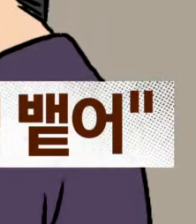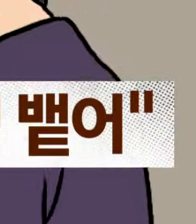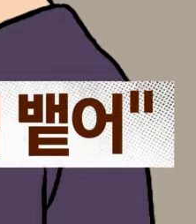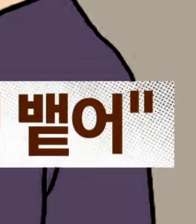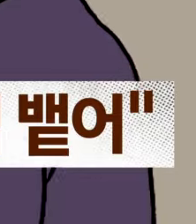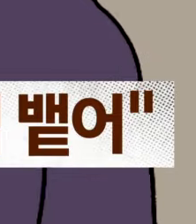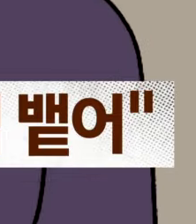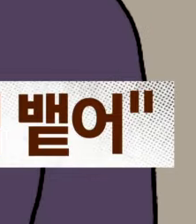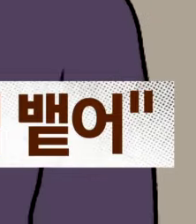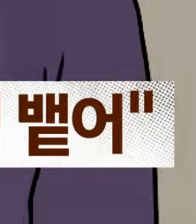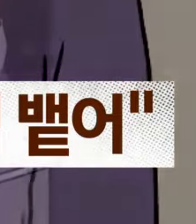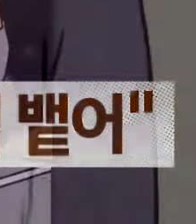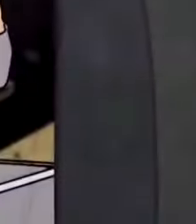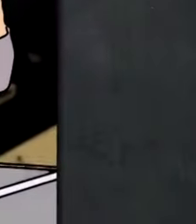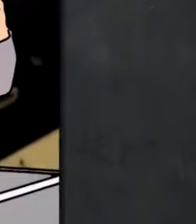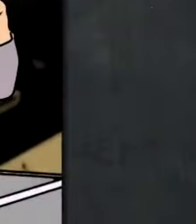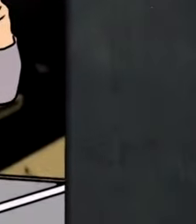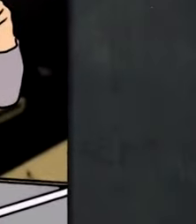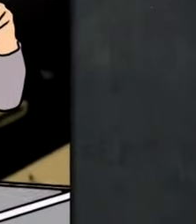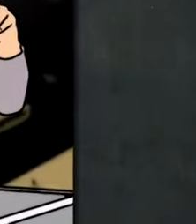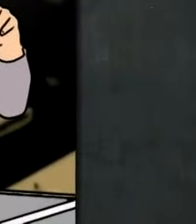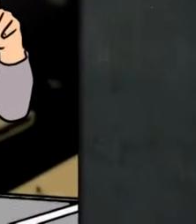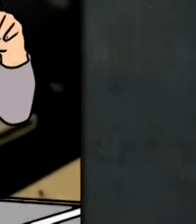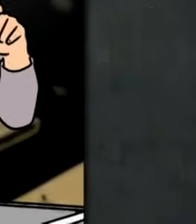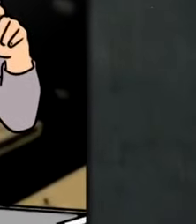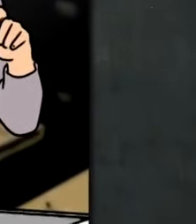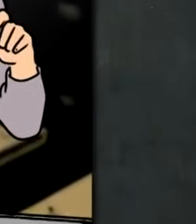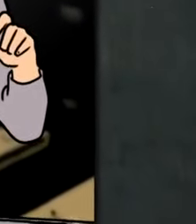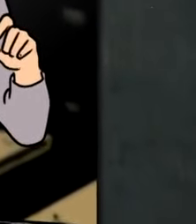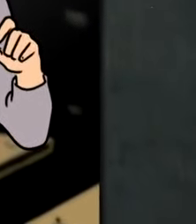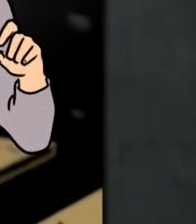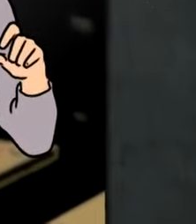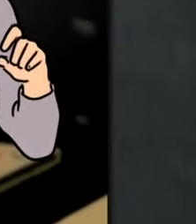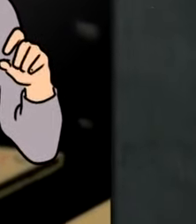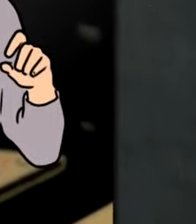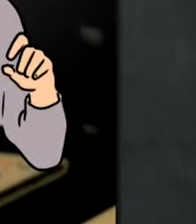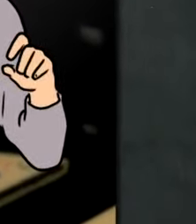씌운다며 욕설을 하고 돈을 던지며 침을 뱉기도 한 걸로 알려졌습니다.